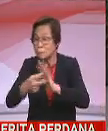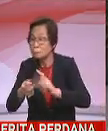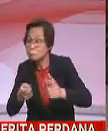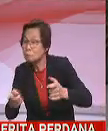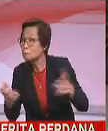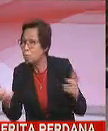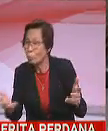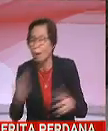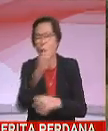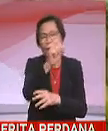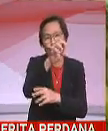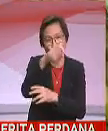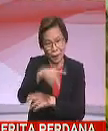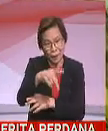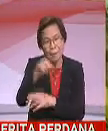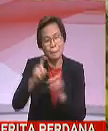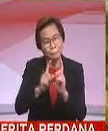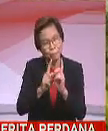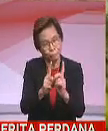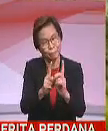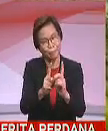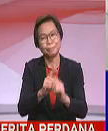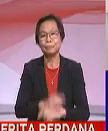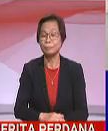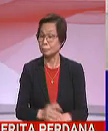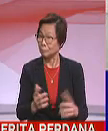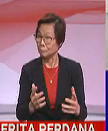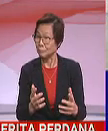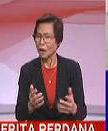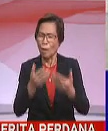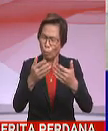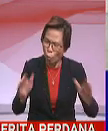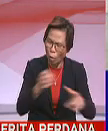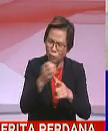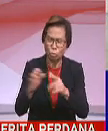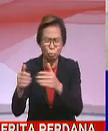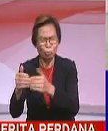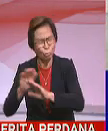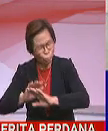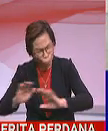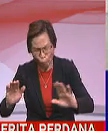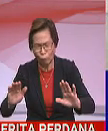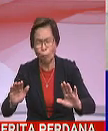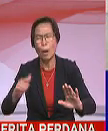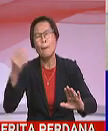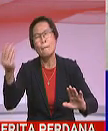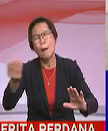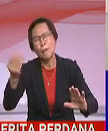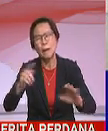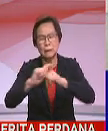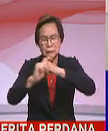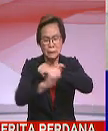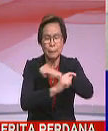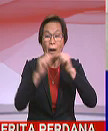selia? SOP mesti dipatuhi. Dia bukan soal buka atau tutup taman awam, kerana lazimnya bila taman